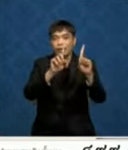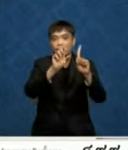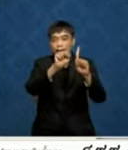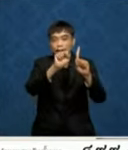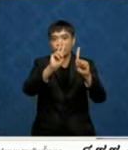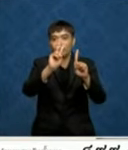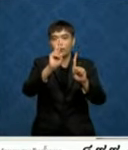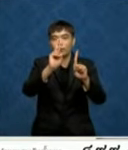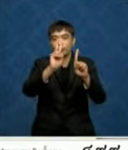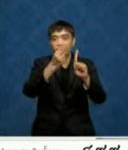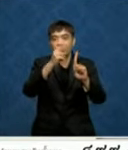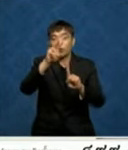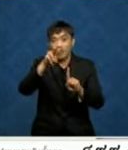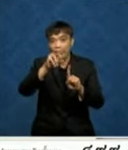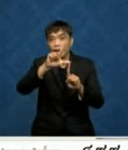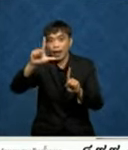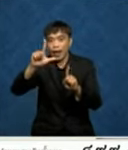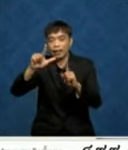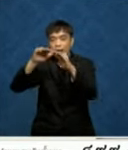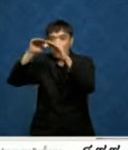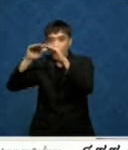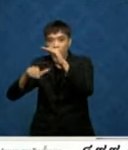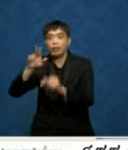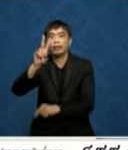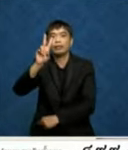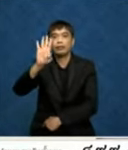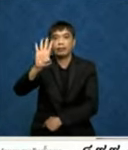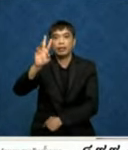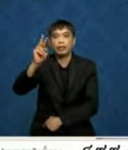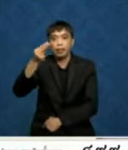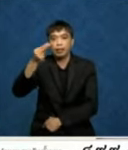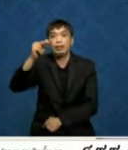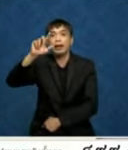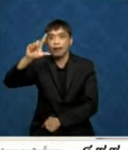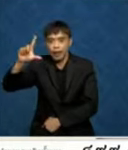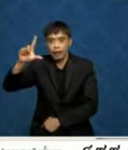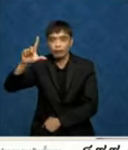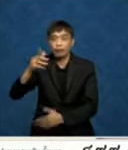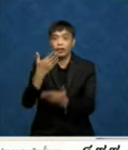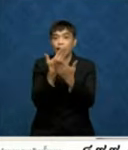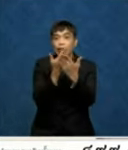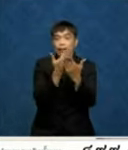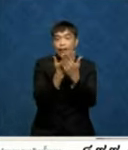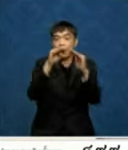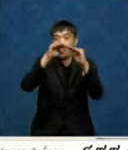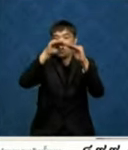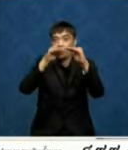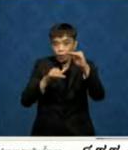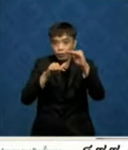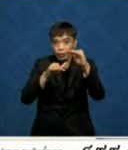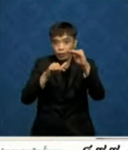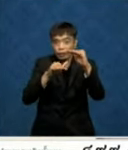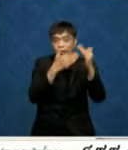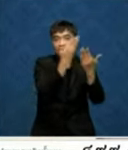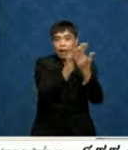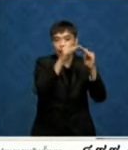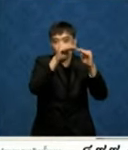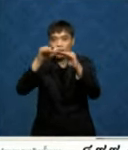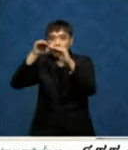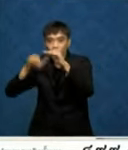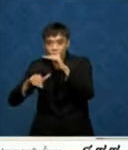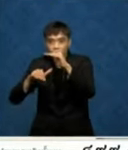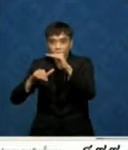112,000 ล้านเหลือเพียง 40,000 ล้านบาทการลดวงเงินและลดการขาดดุลดังกล่าวผ